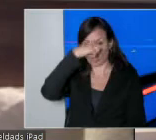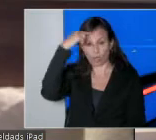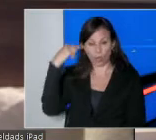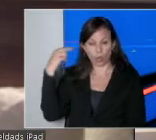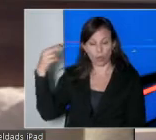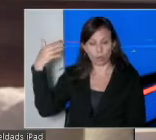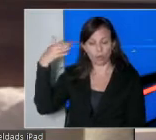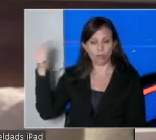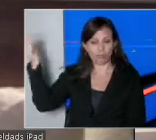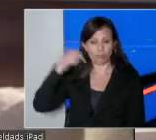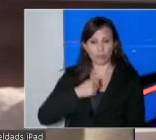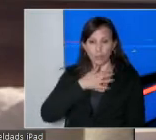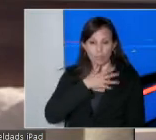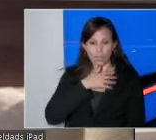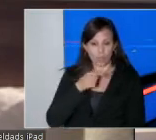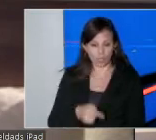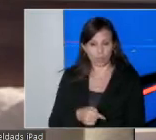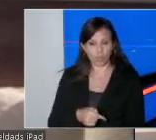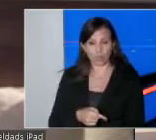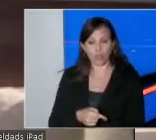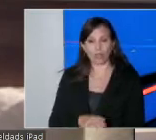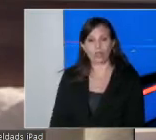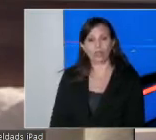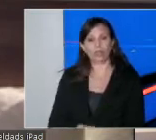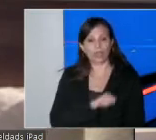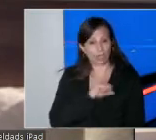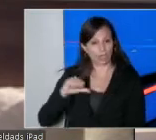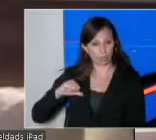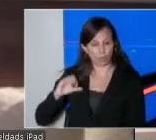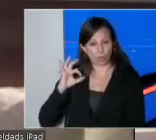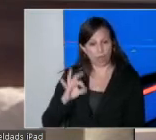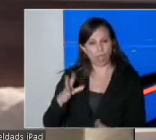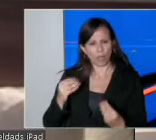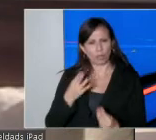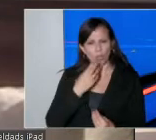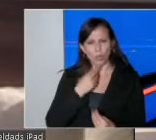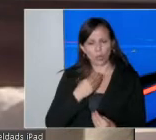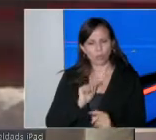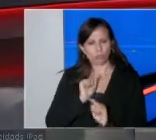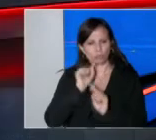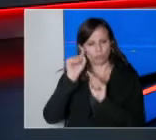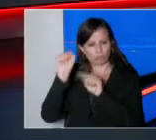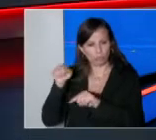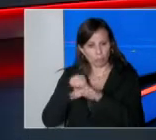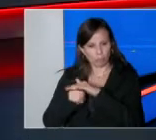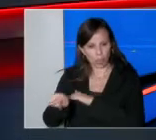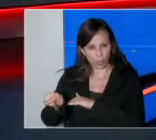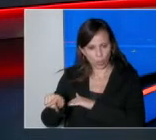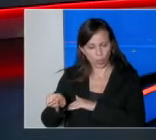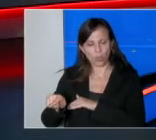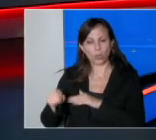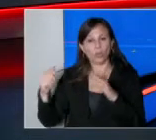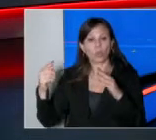מאלג'יריה, לאחר שאלג'יריה זכתה בעצמאותה, והרבה מאוד יהודים נמלטו מאלג'יריה ומצאו מקלט